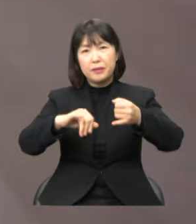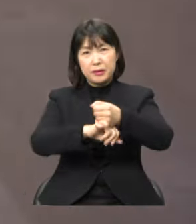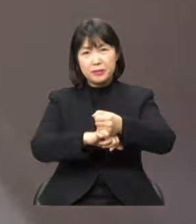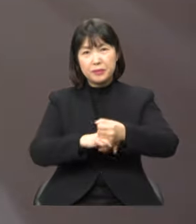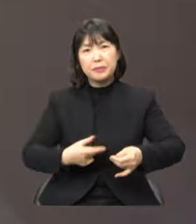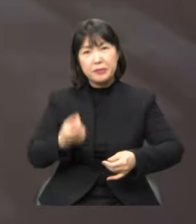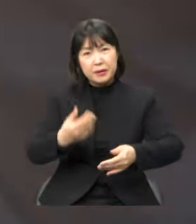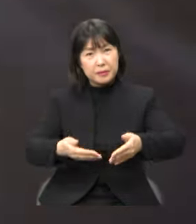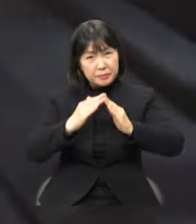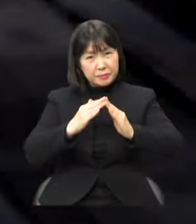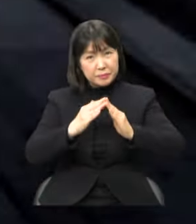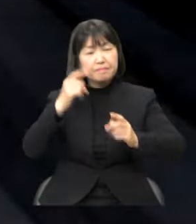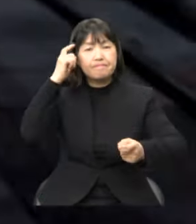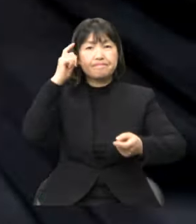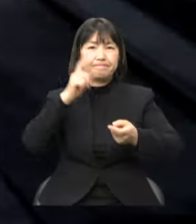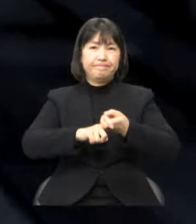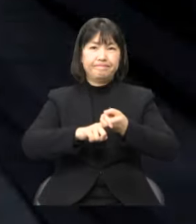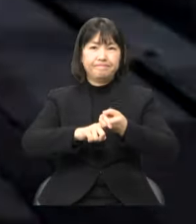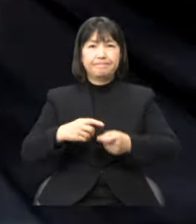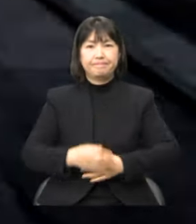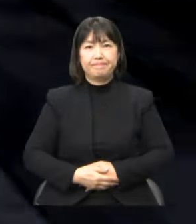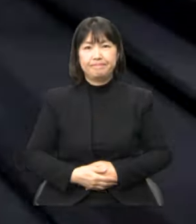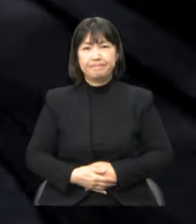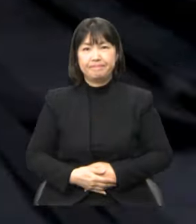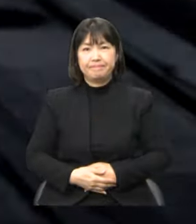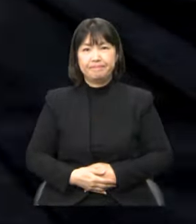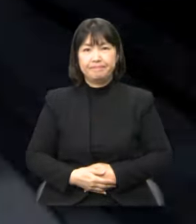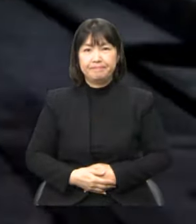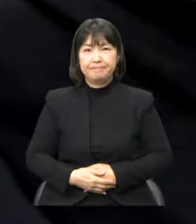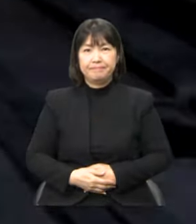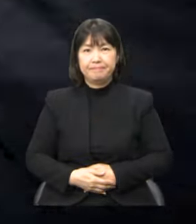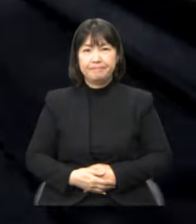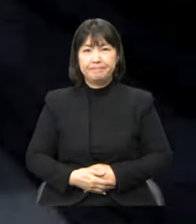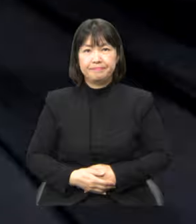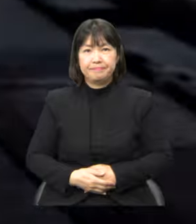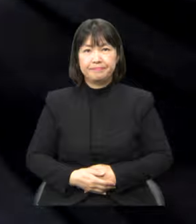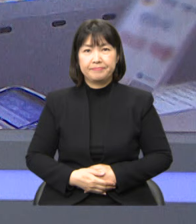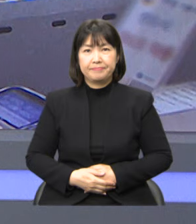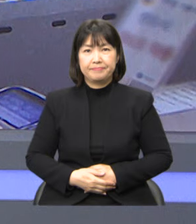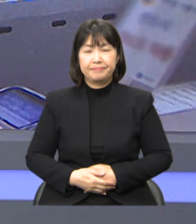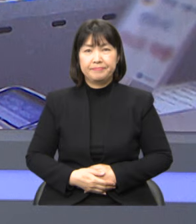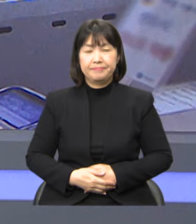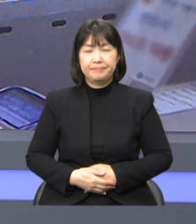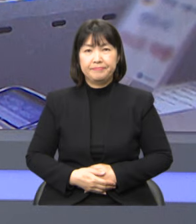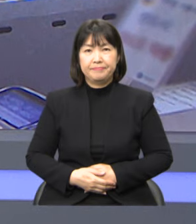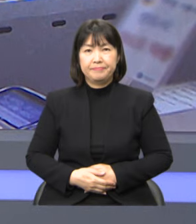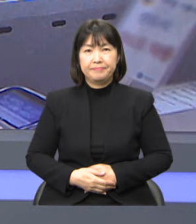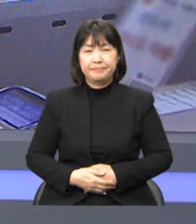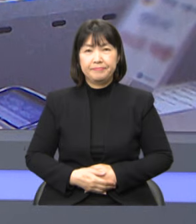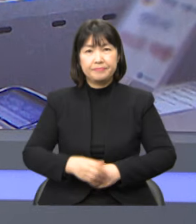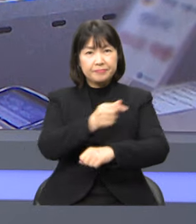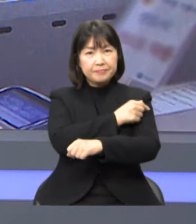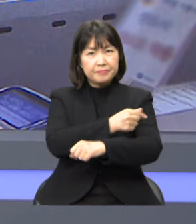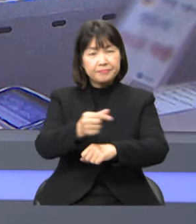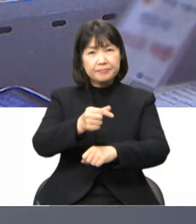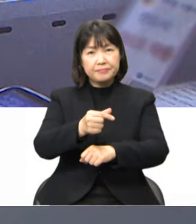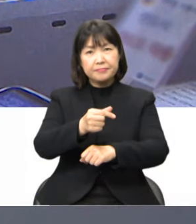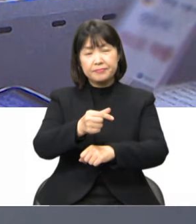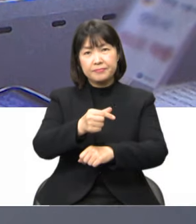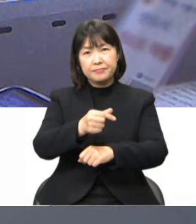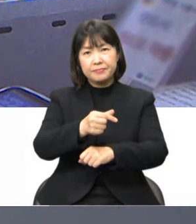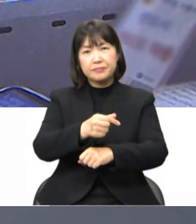있을지 관심이 쏠리고 있습니다 BTV 뉴스 이유입니다 GTX 신설이